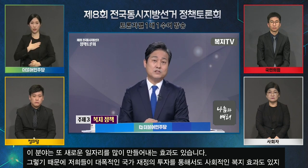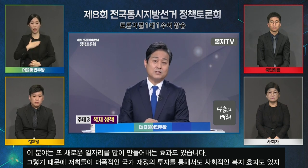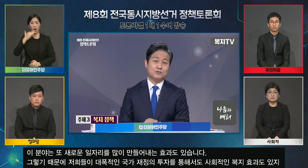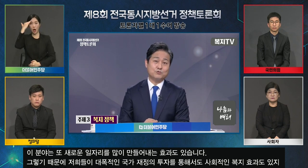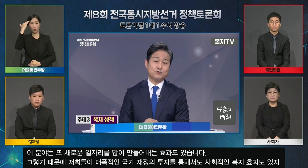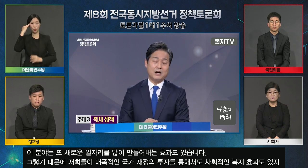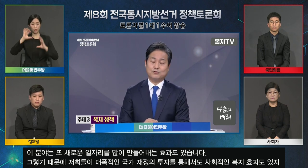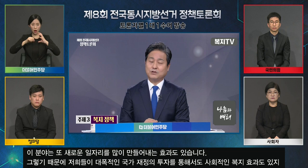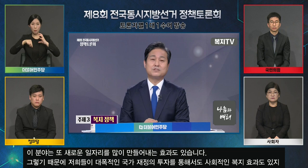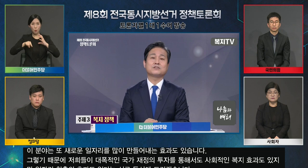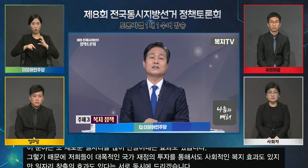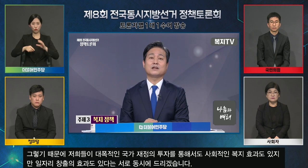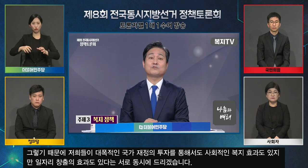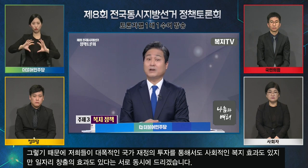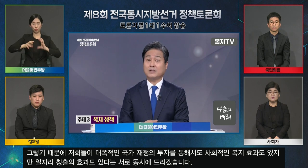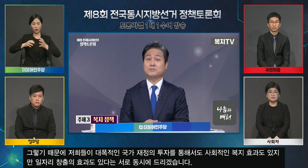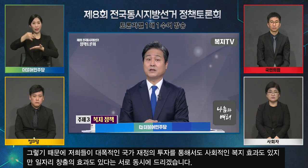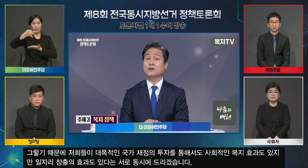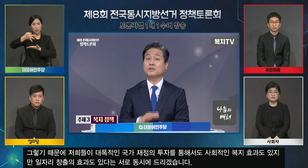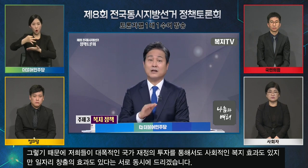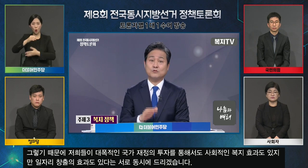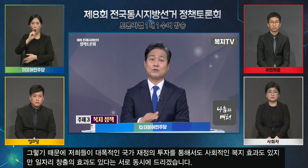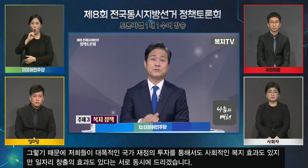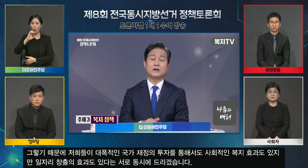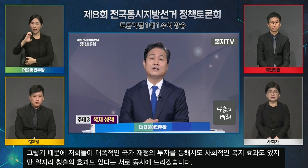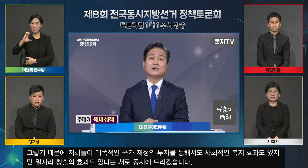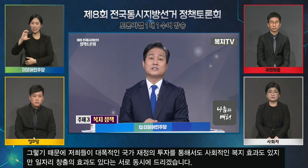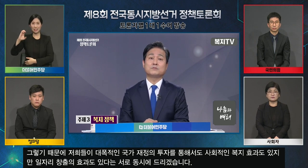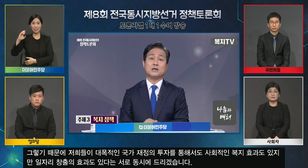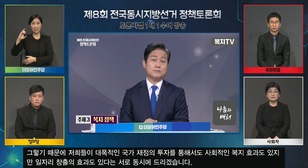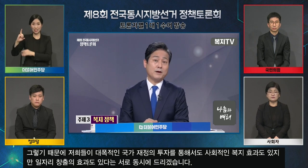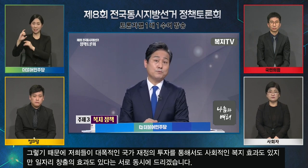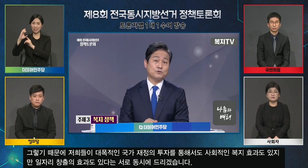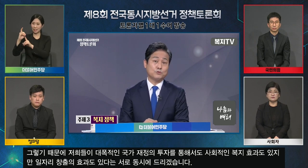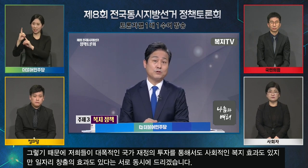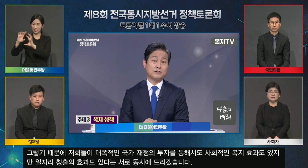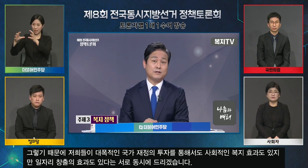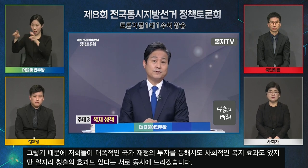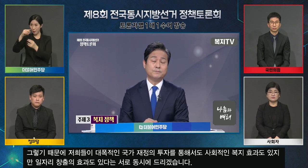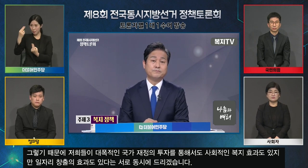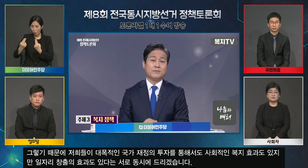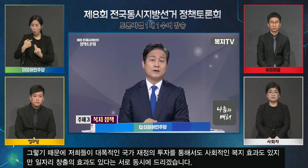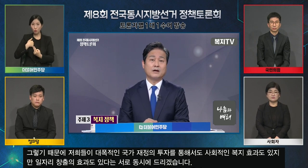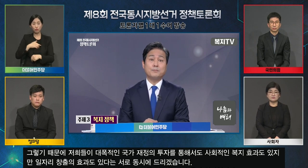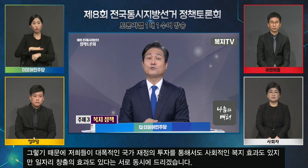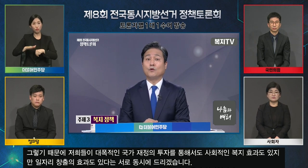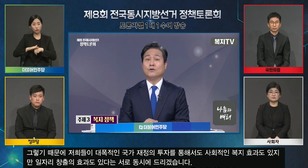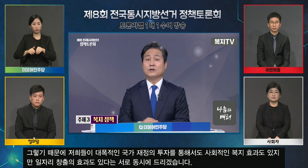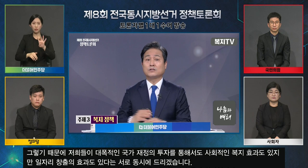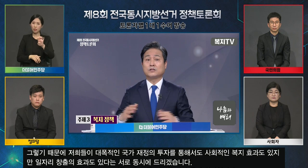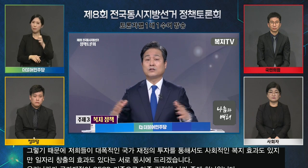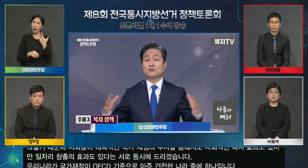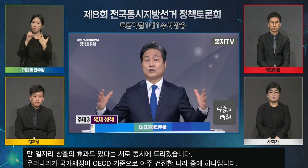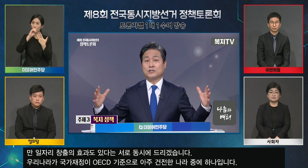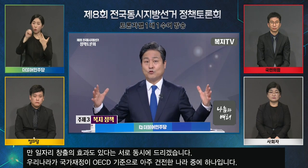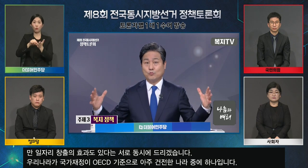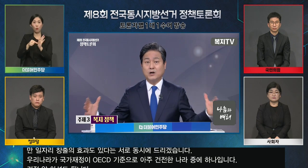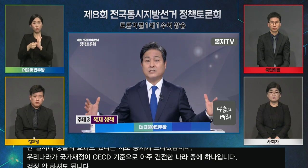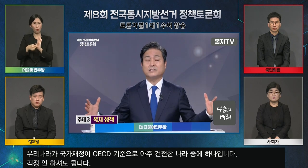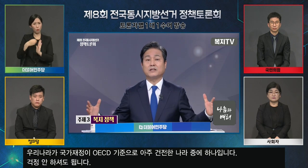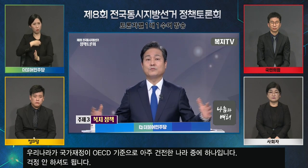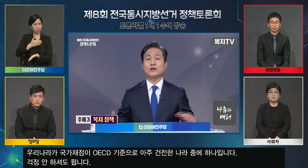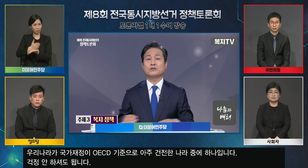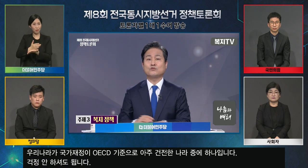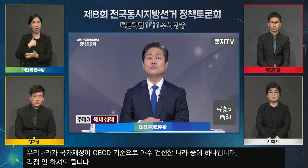OECD 기준으로도 아주 건전한 나라 중에 하나입니다. 걱정 안 하셔도 됩니다. 지금 48% 정도 되는데요. 앞으로 저희들이 경제